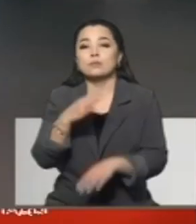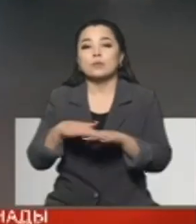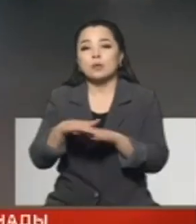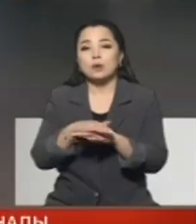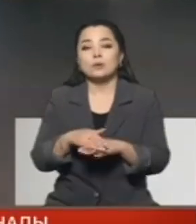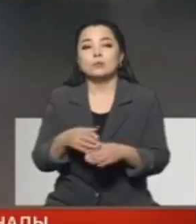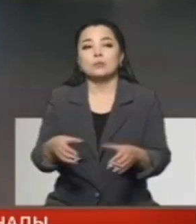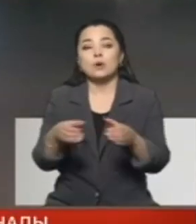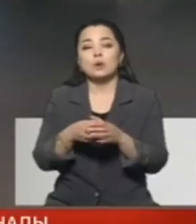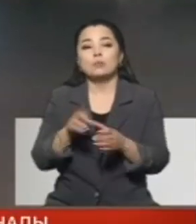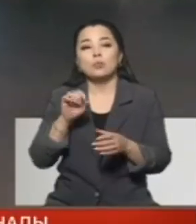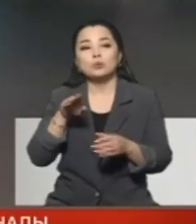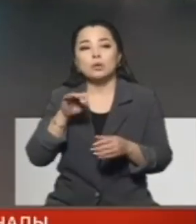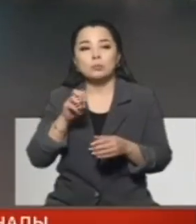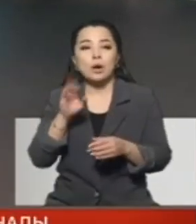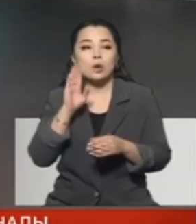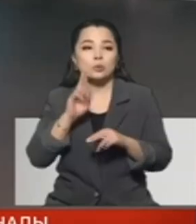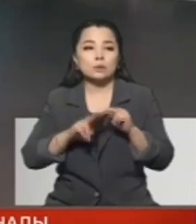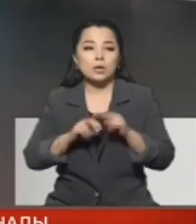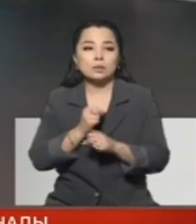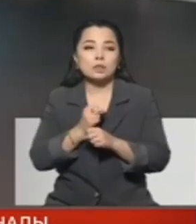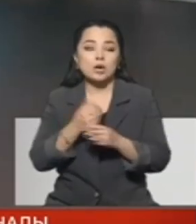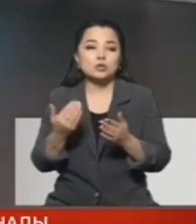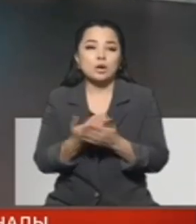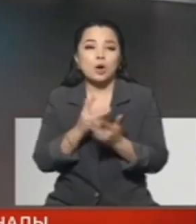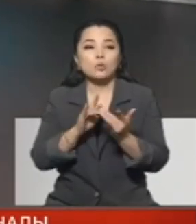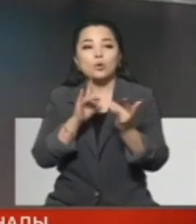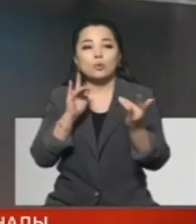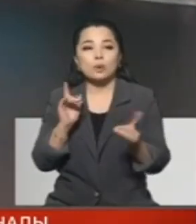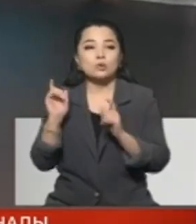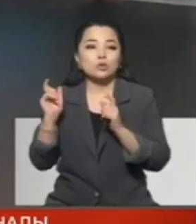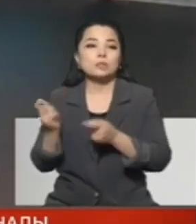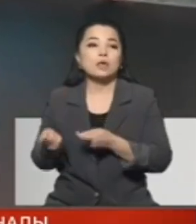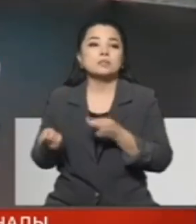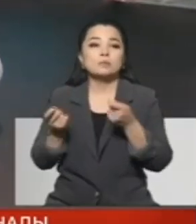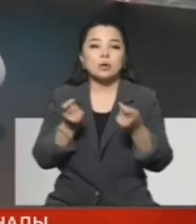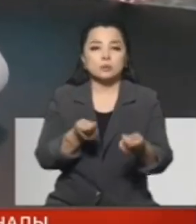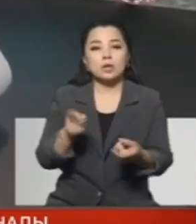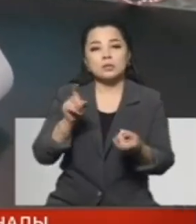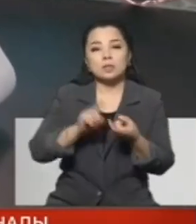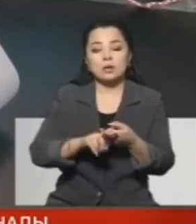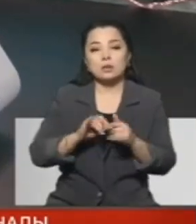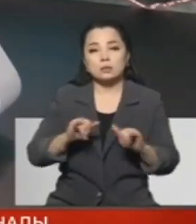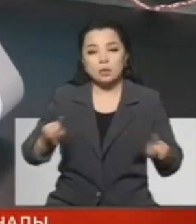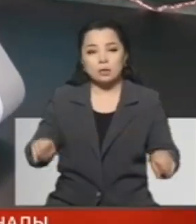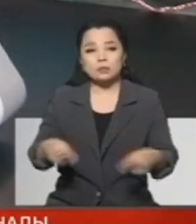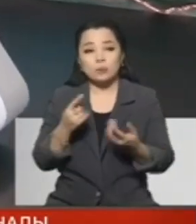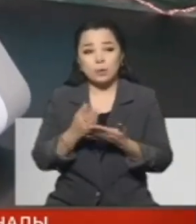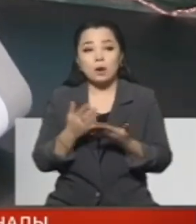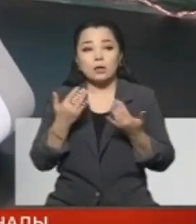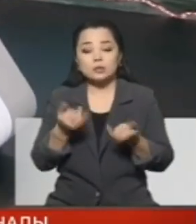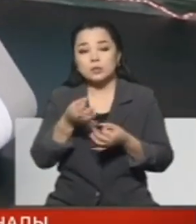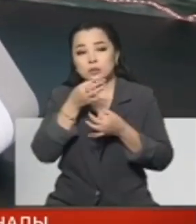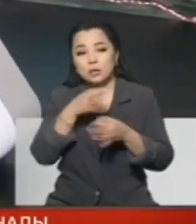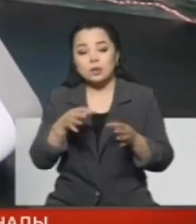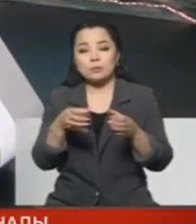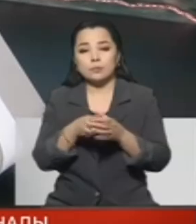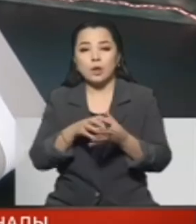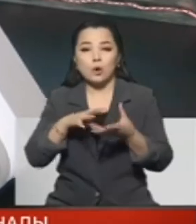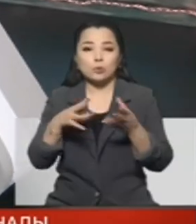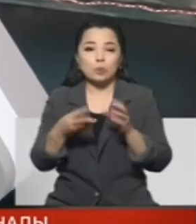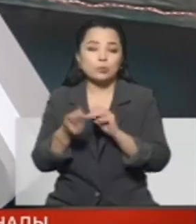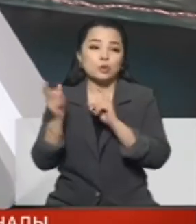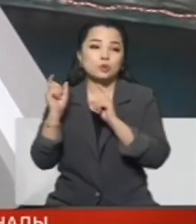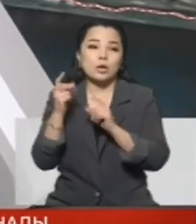Шығыстағы бұқтырма су қоймасына салынған жаңа көпір жүк тасымалдау саласының әлеуетін арттырды. Енді кез келген көлемдегі